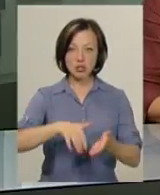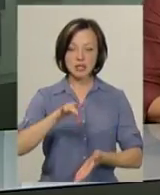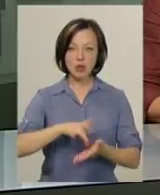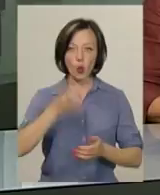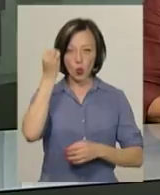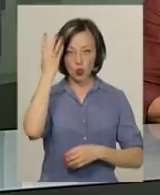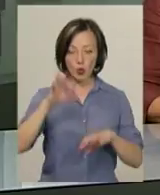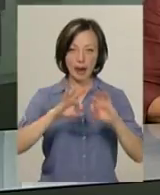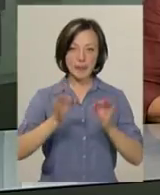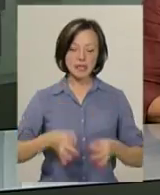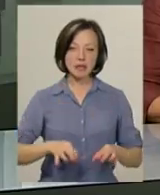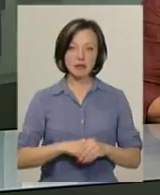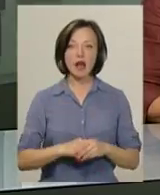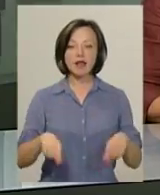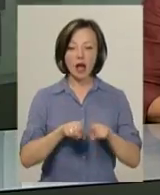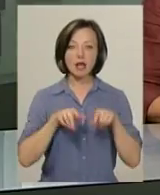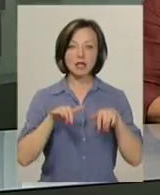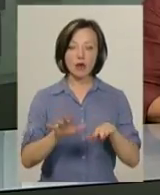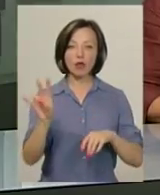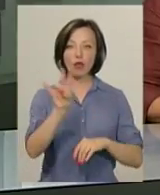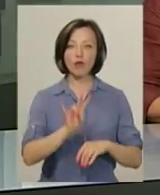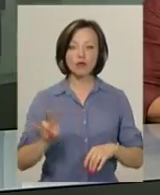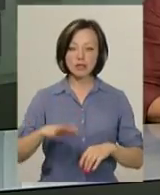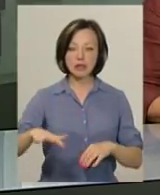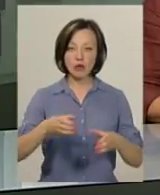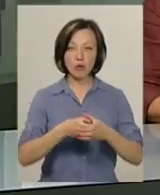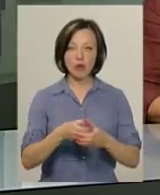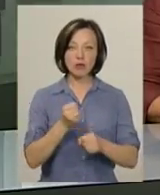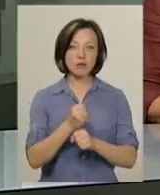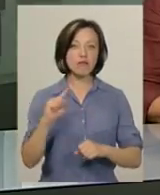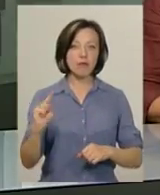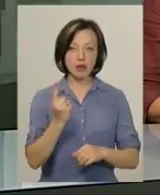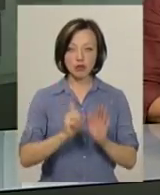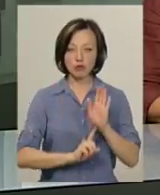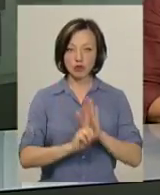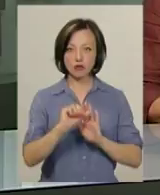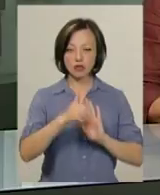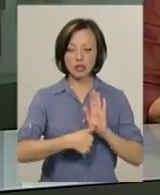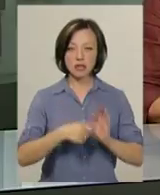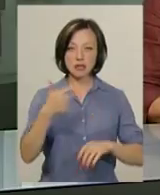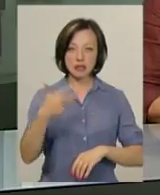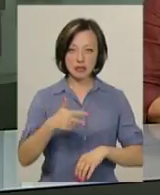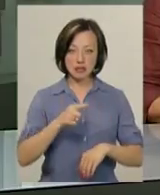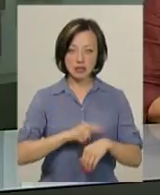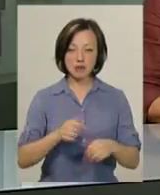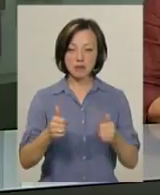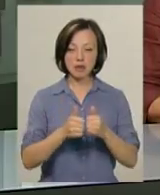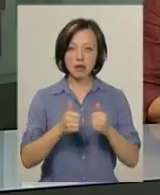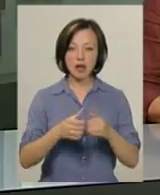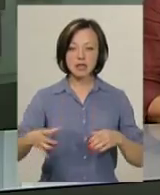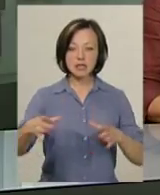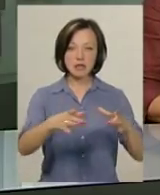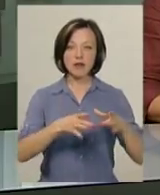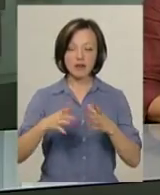центр культури і мистецтва. Такий захід у Новоушицькій тергромаді влаштовують вперше. Розпочнеться він о 16:30 біля ставка у